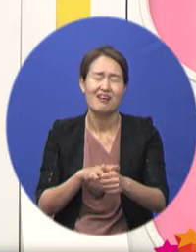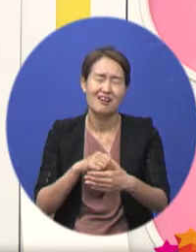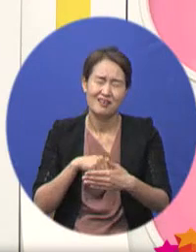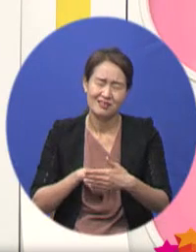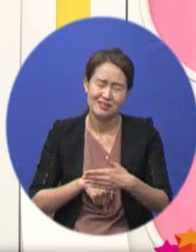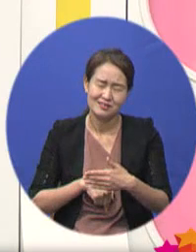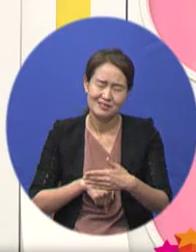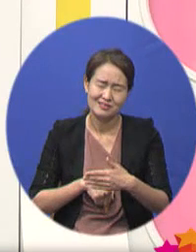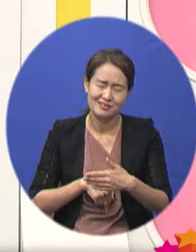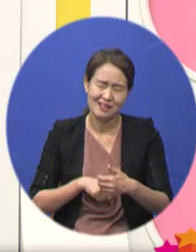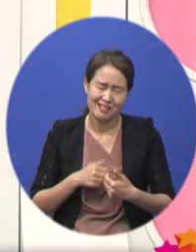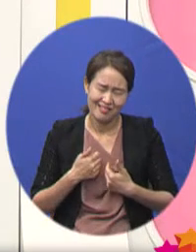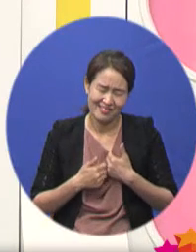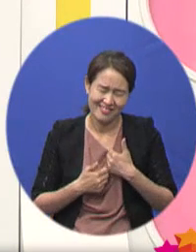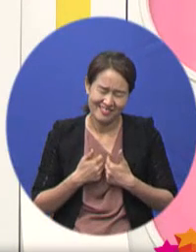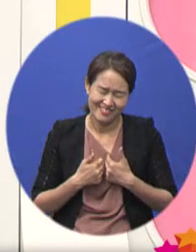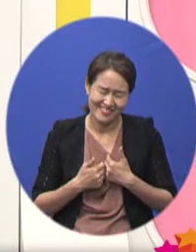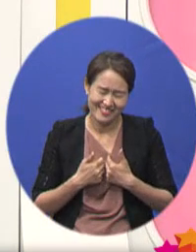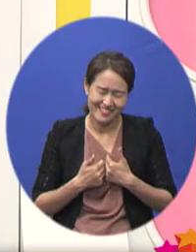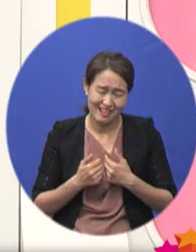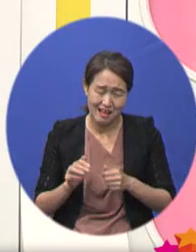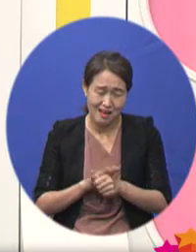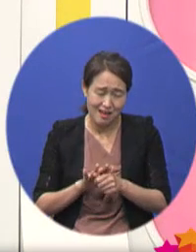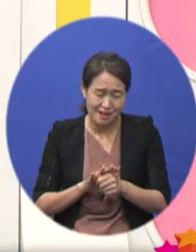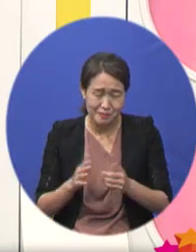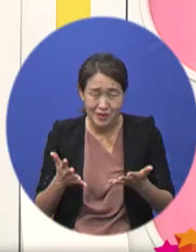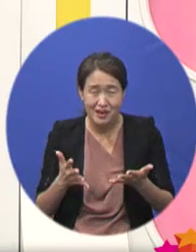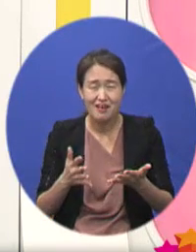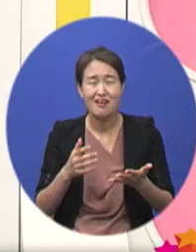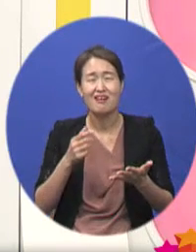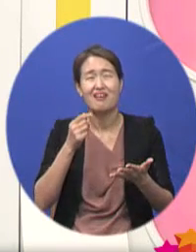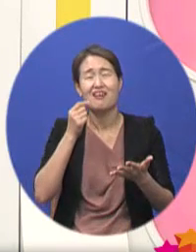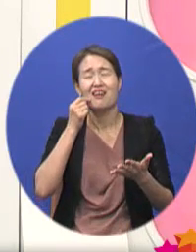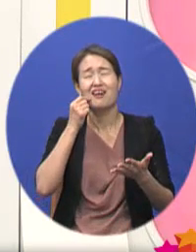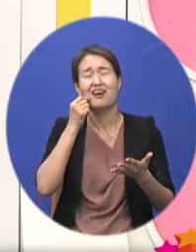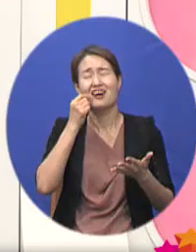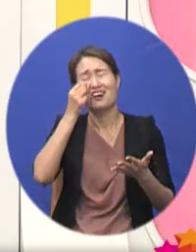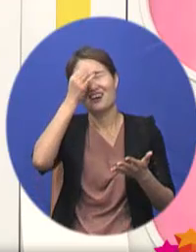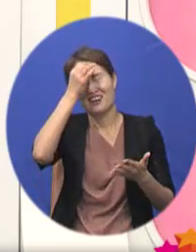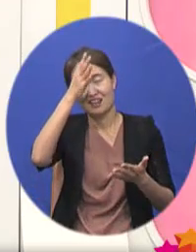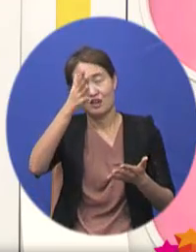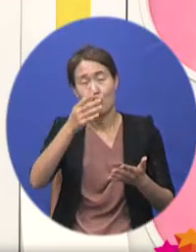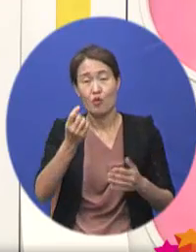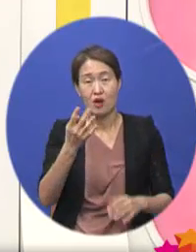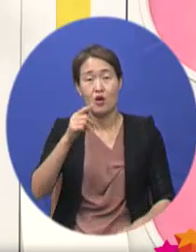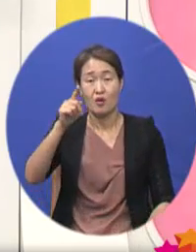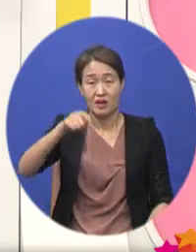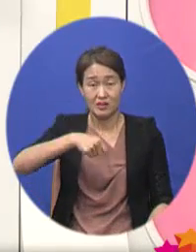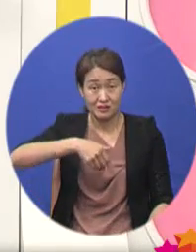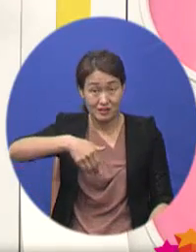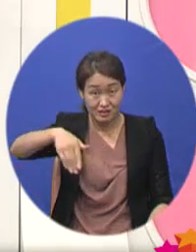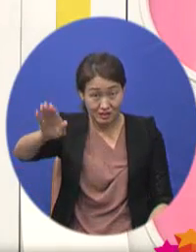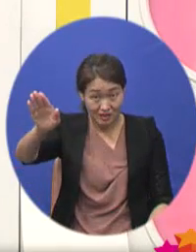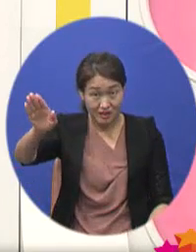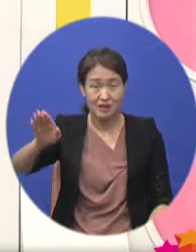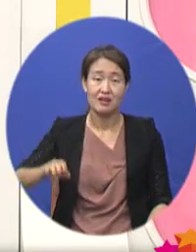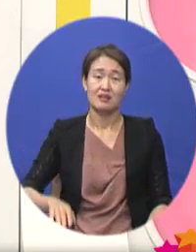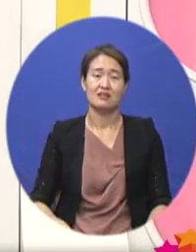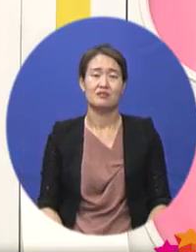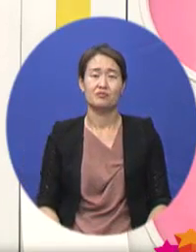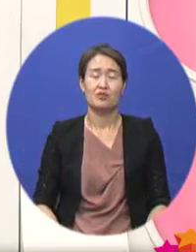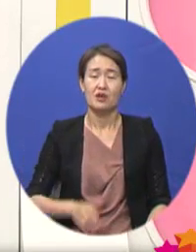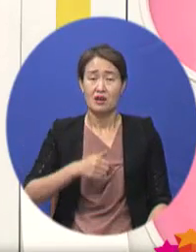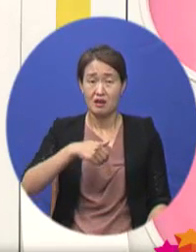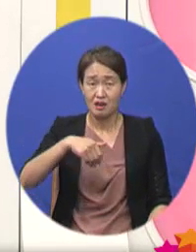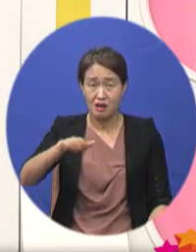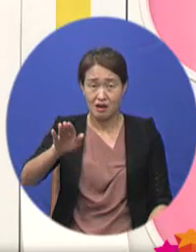마음이 또 짠하고 마음껏도 아. 못 해주고 그렇잖아요. 그러죠, 그러죠, 그러죠. 원래 왔다가 가시면은 네. 간